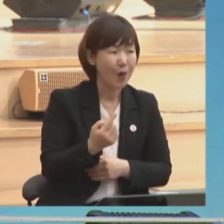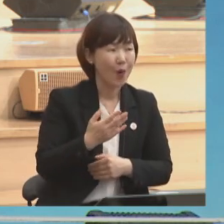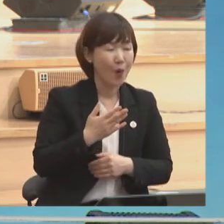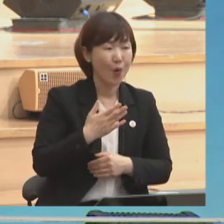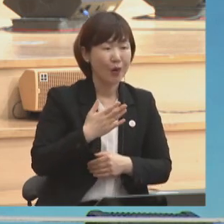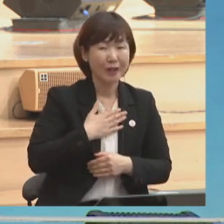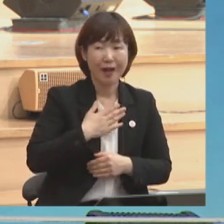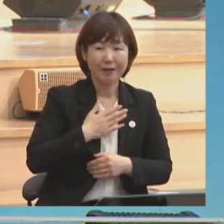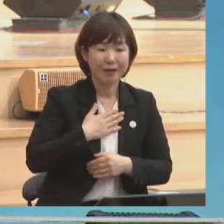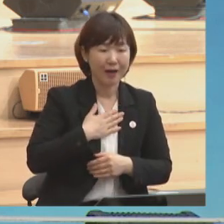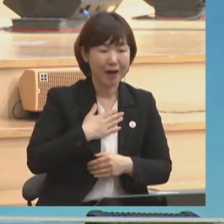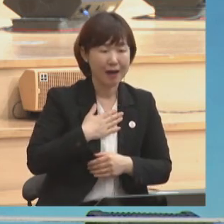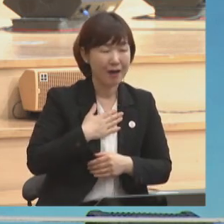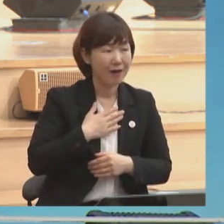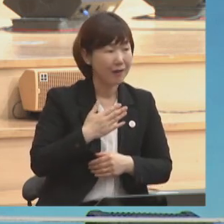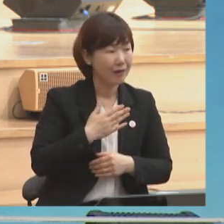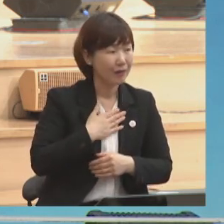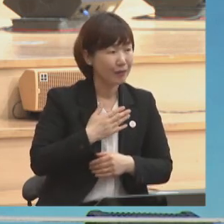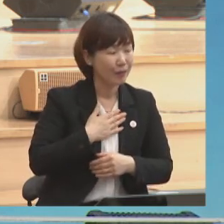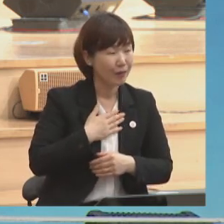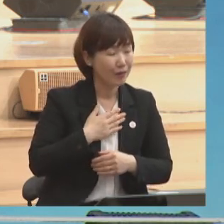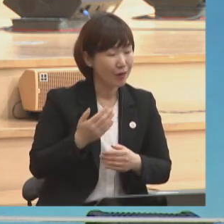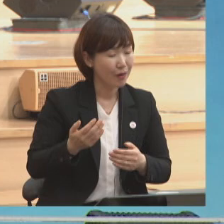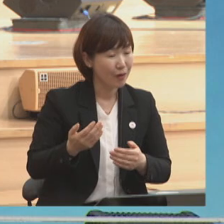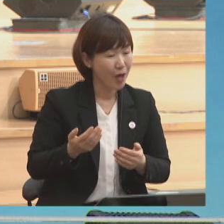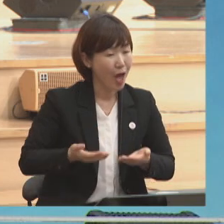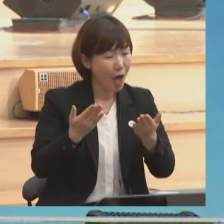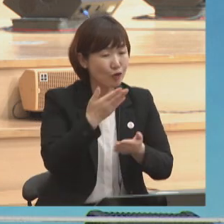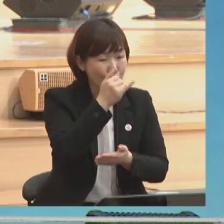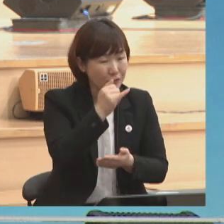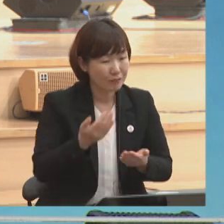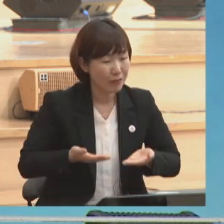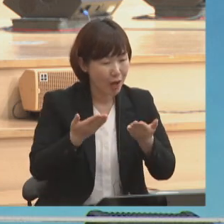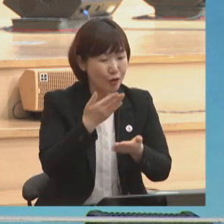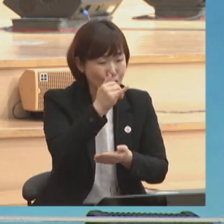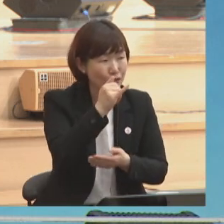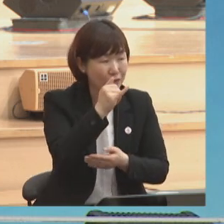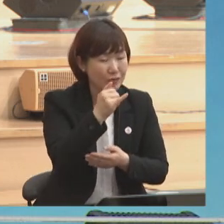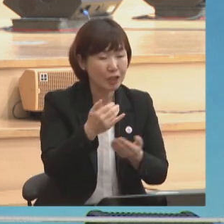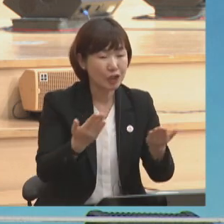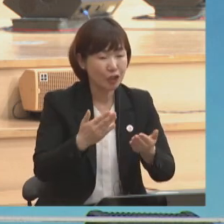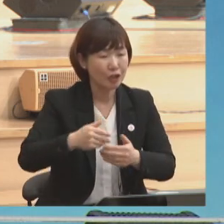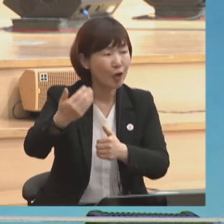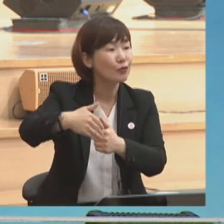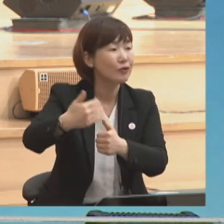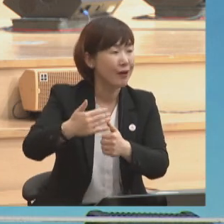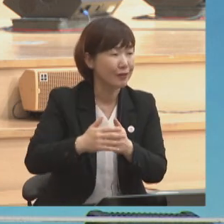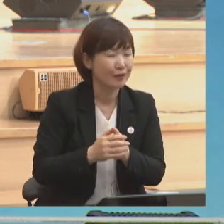방법으로 부탁을 해오는 거예요. 나에게 물 좀 달라고.